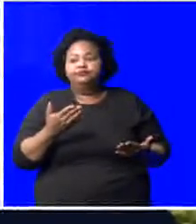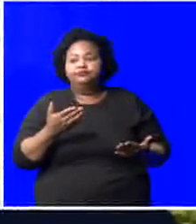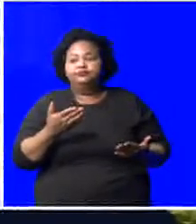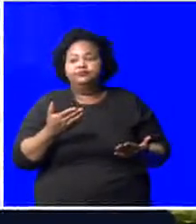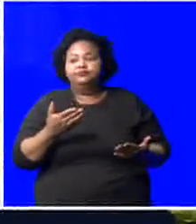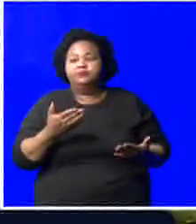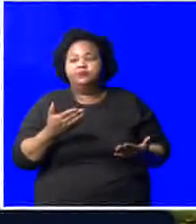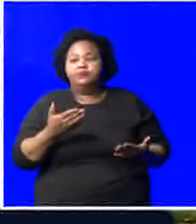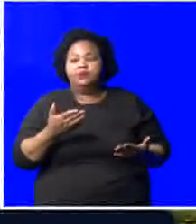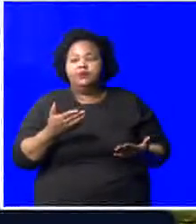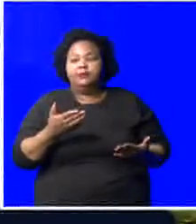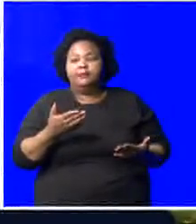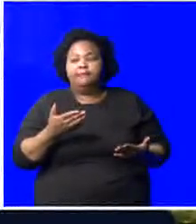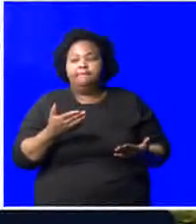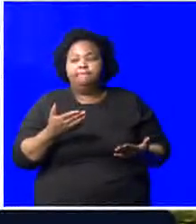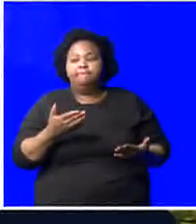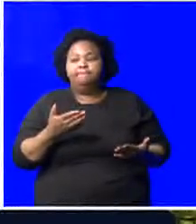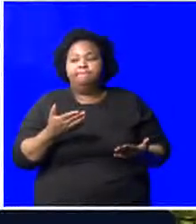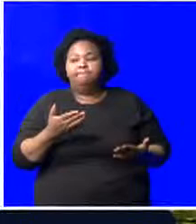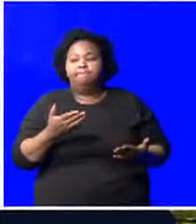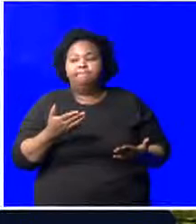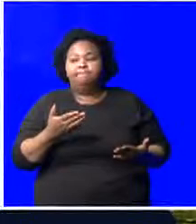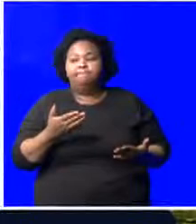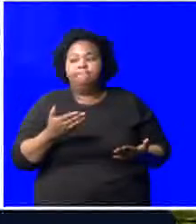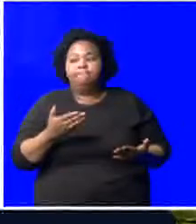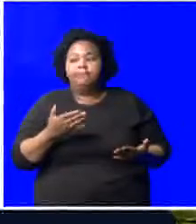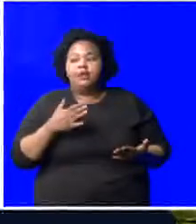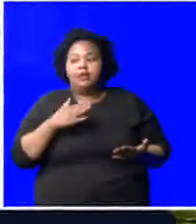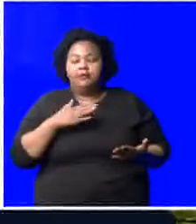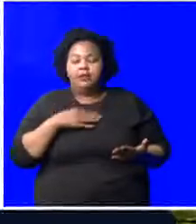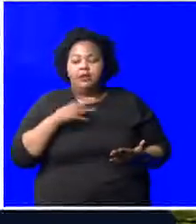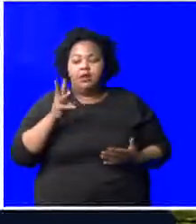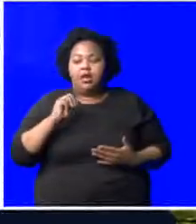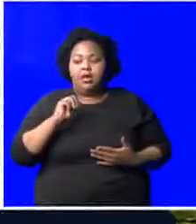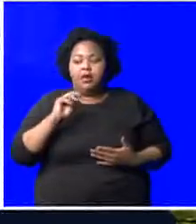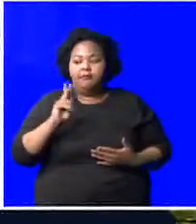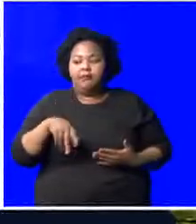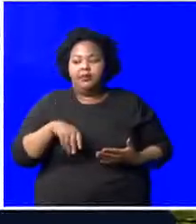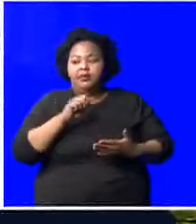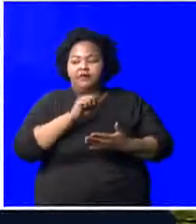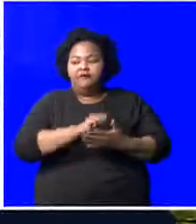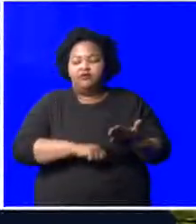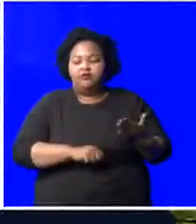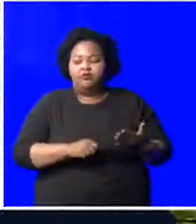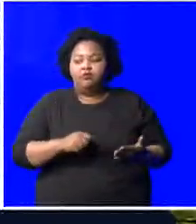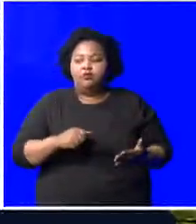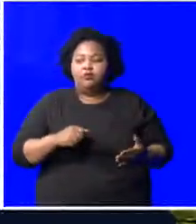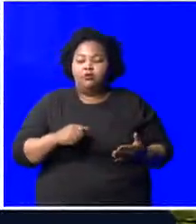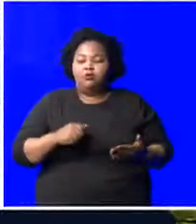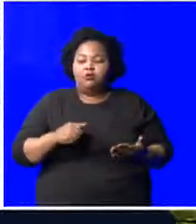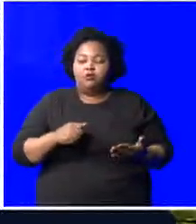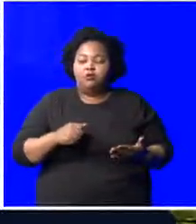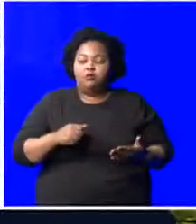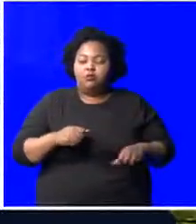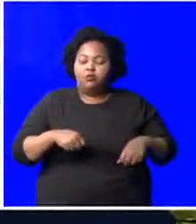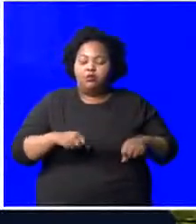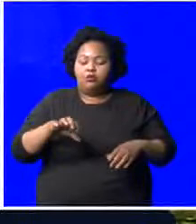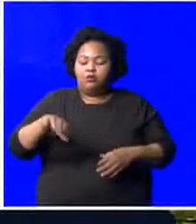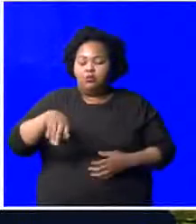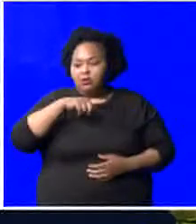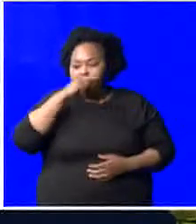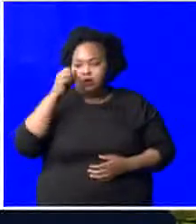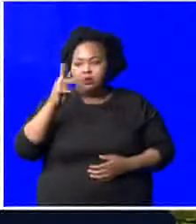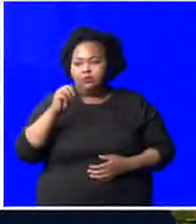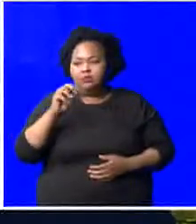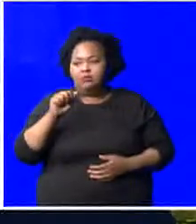Lolithungo lakho ngwenyama lelihlungwe eMaseyisini eshiselweni. Chief wami Mpangazitha ngumfane